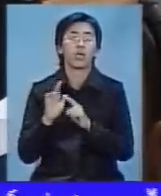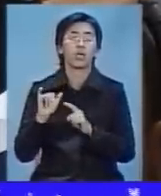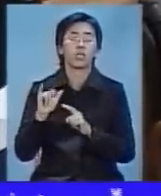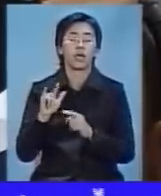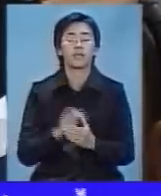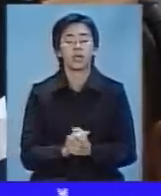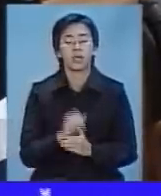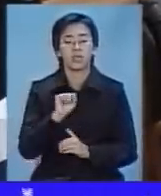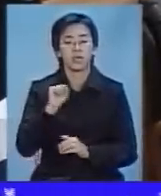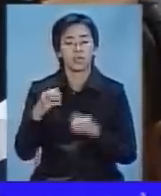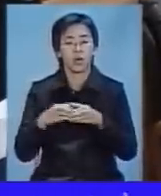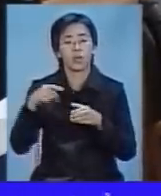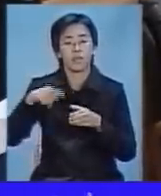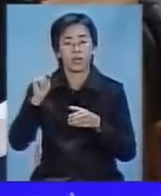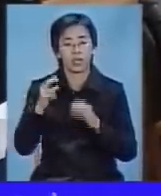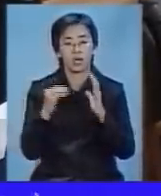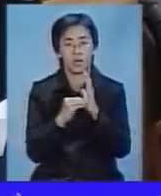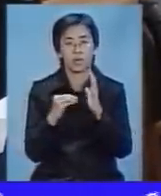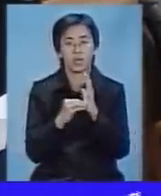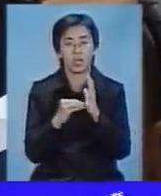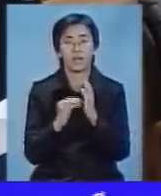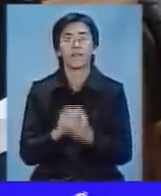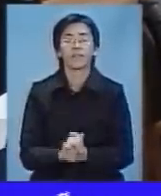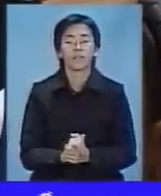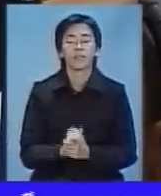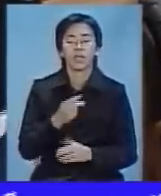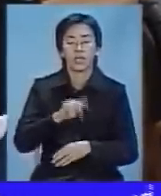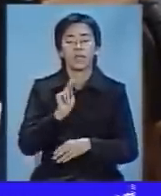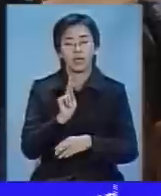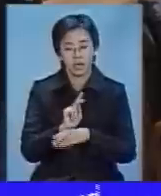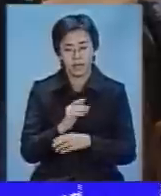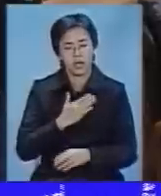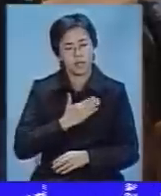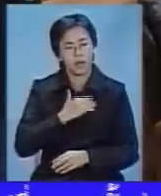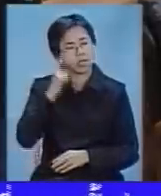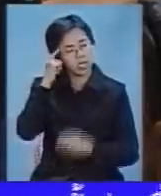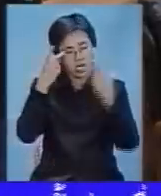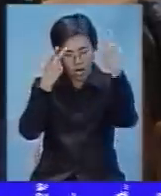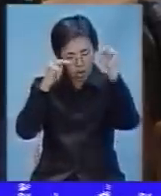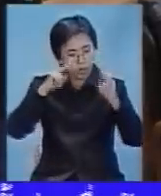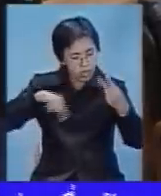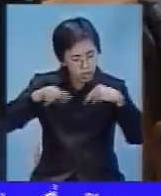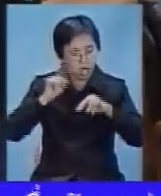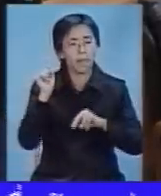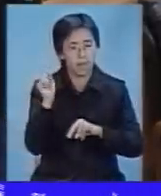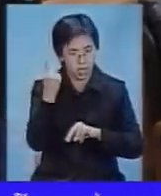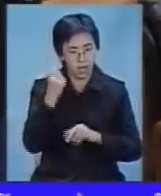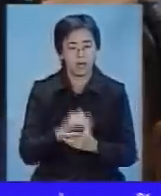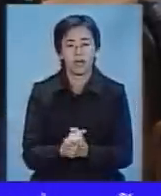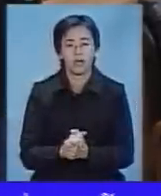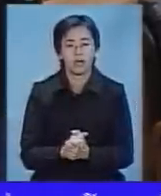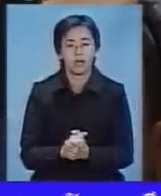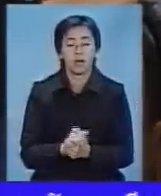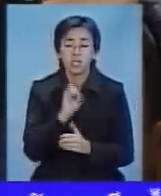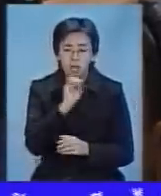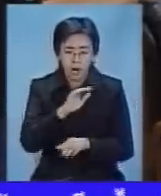รเพื่อไทยกรุงเทพมหานครท่านประธานครับผมว่าท่านนายกไปตรวจสอบใหม่นะครับถึงบริเวณ